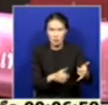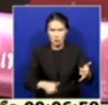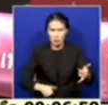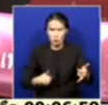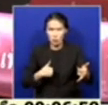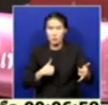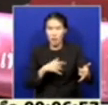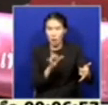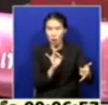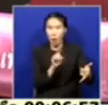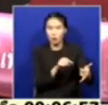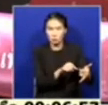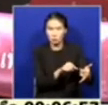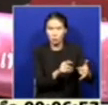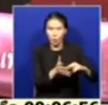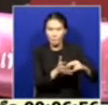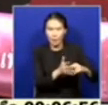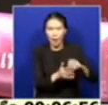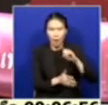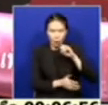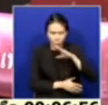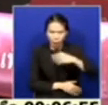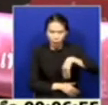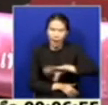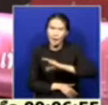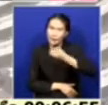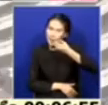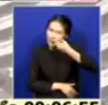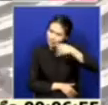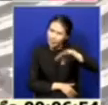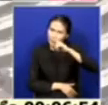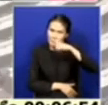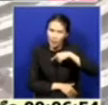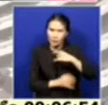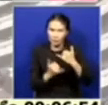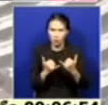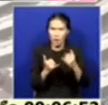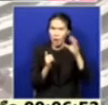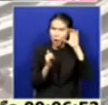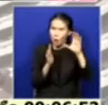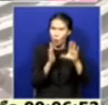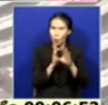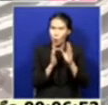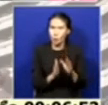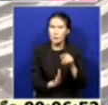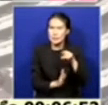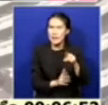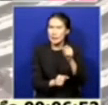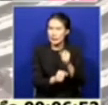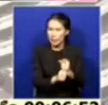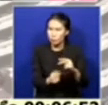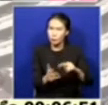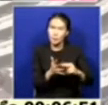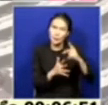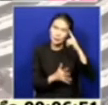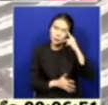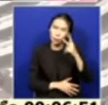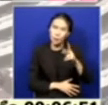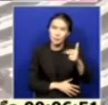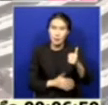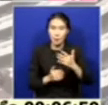แล้วมีลูกชายที่จะต้องเป็นหลักชัยของครอบครัวถ้ายังมีชีวิตอยู่ปล่อยเข้